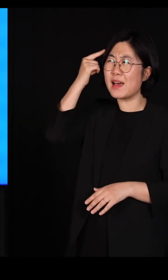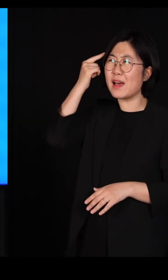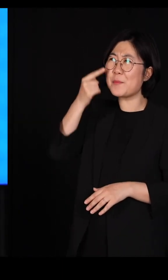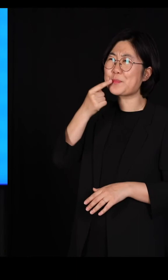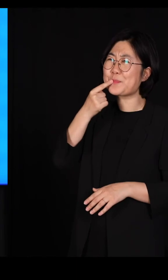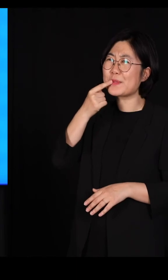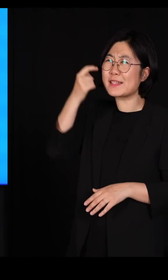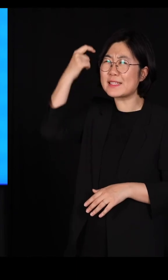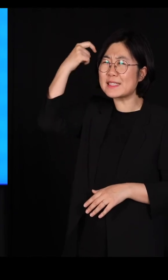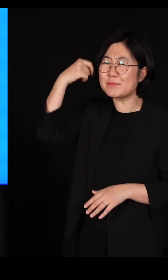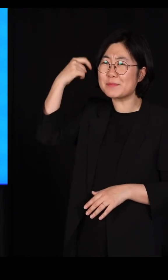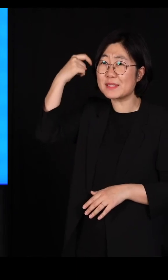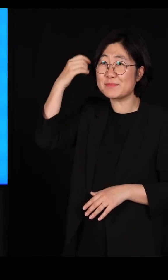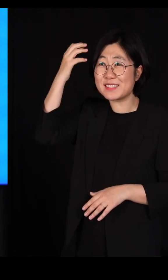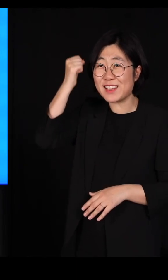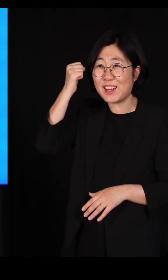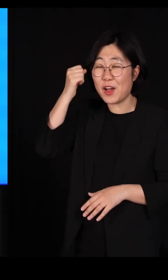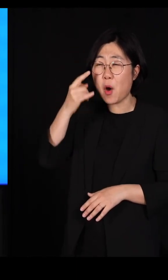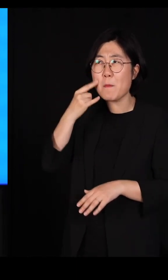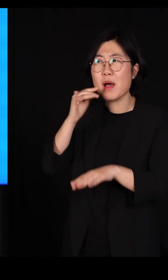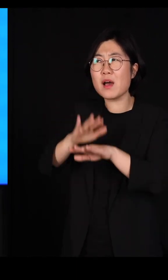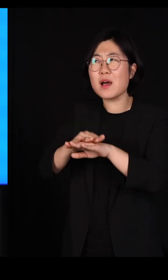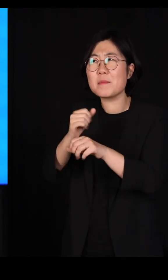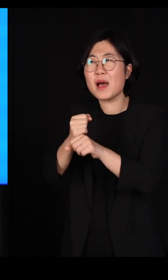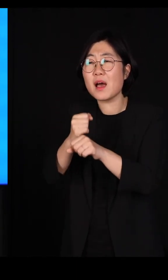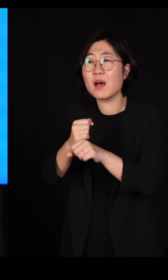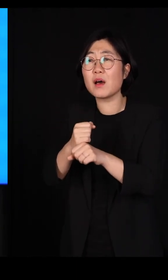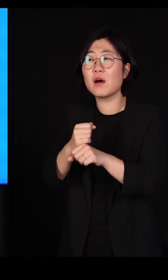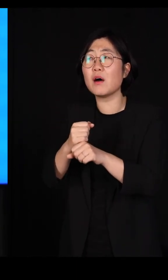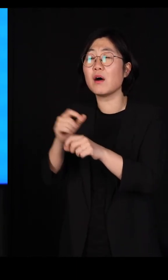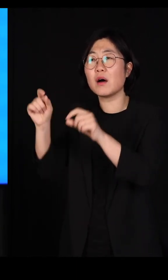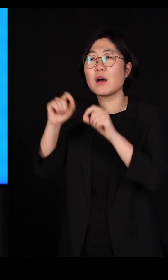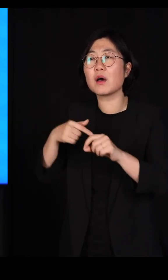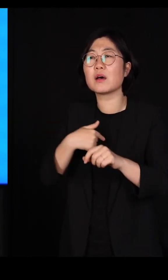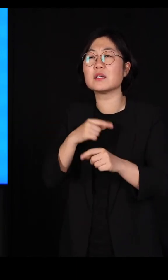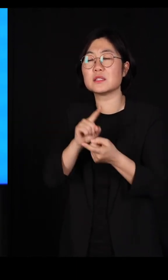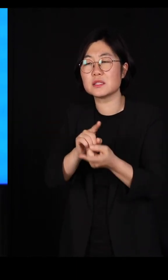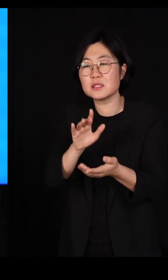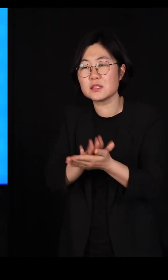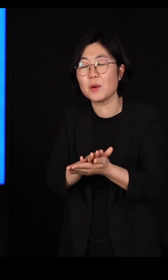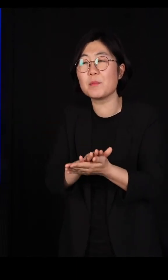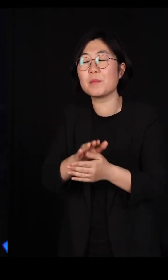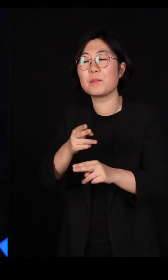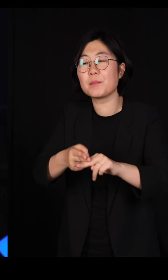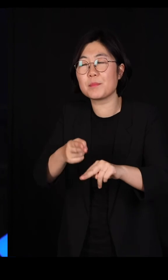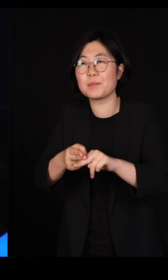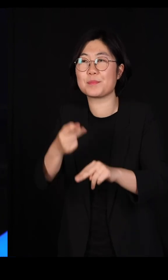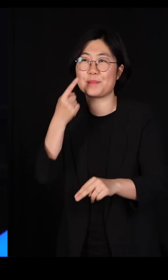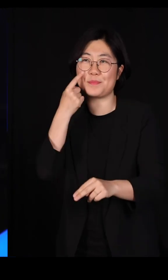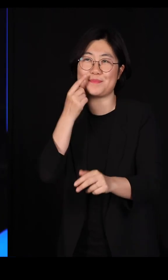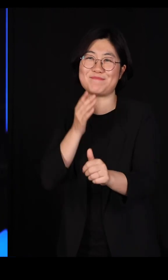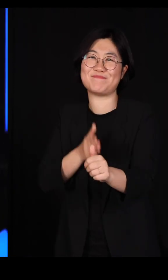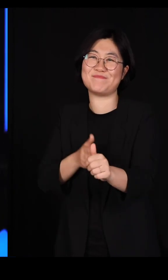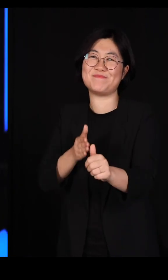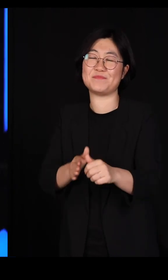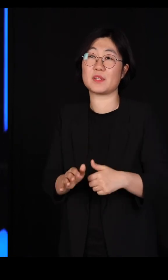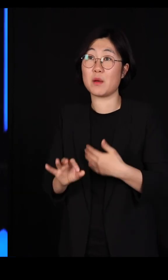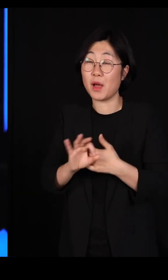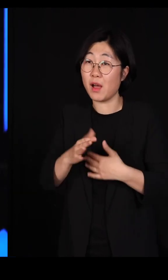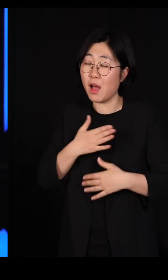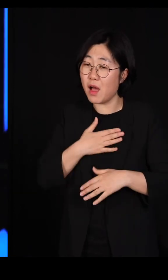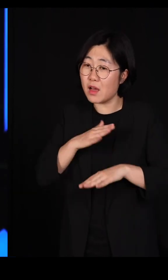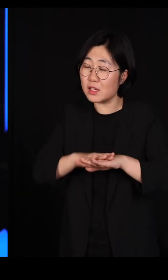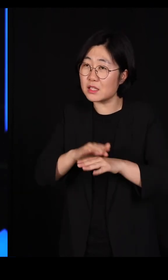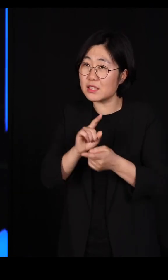입맛이 기억하는 엄마의 손맛이 만들어내는 그 음식을 한번 자기 손으로 직접 해 보시기를 바랍니다. 그러면은